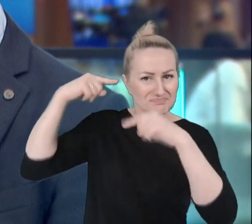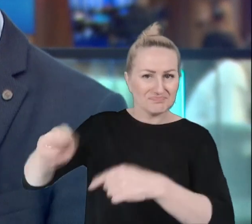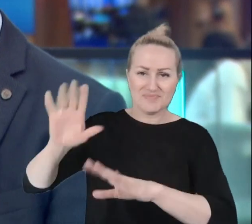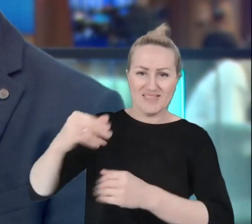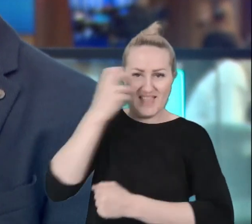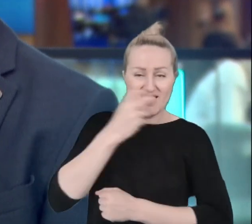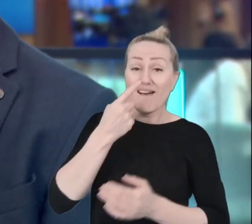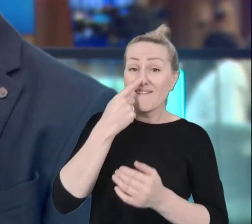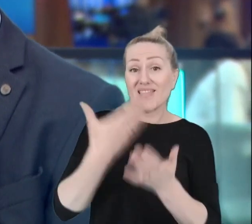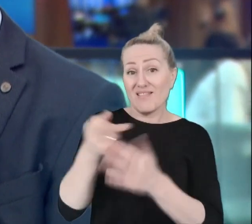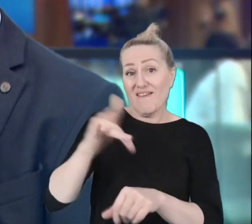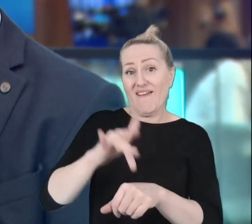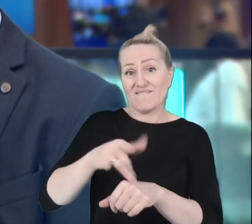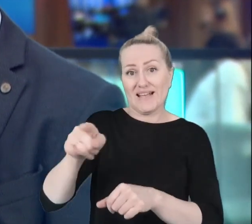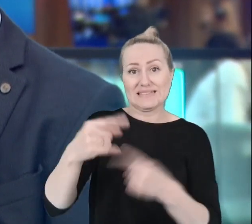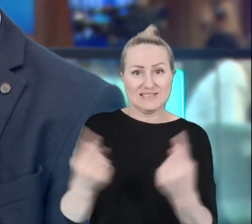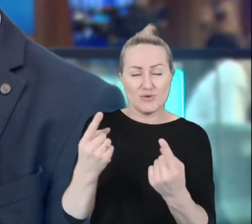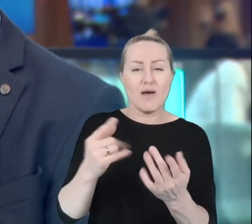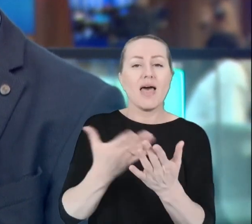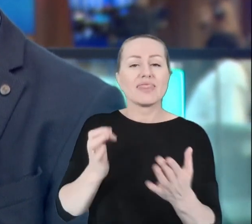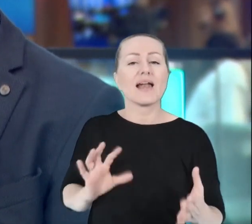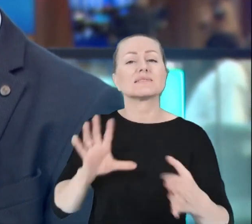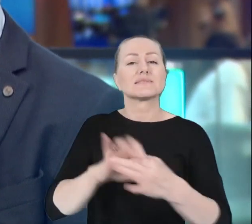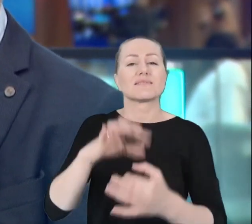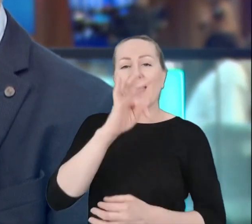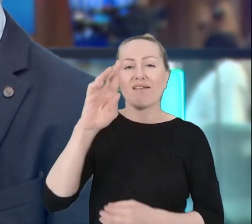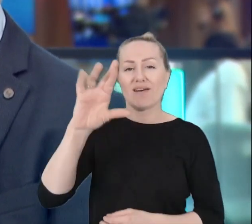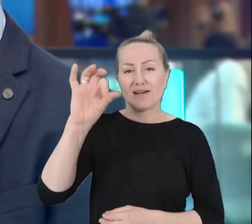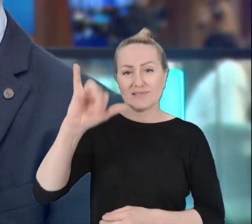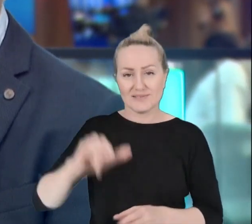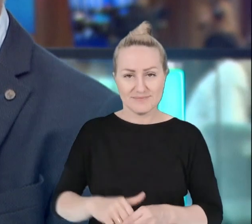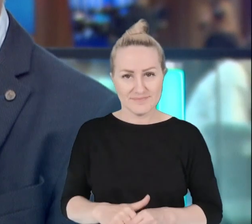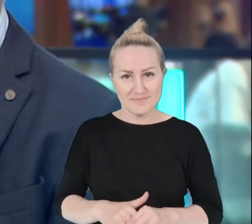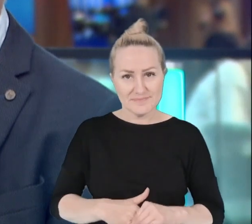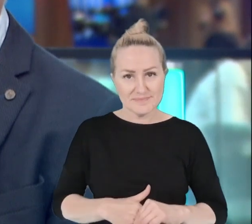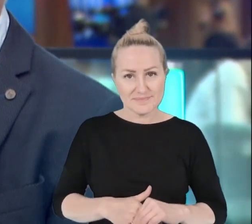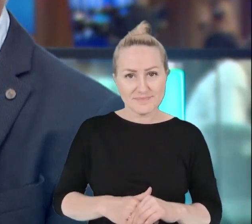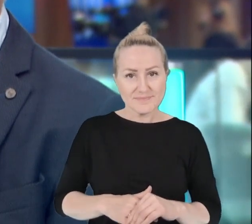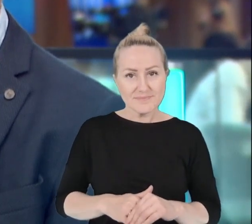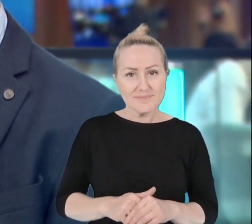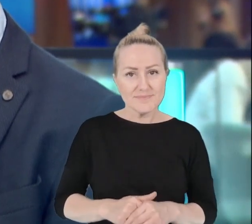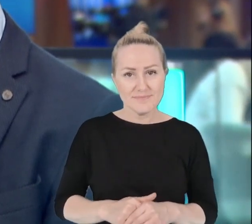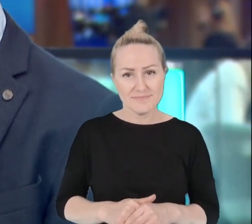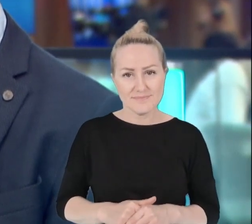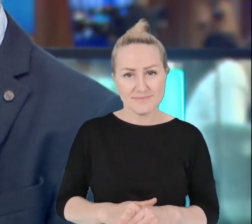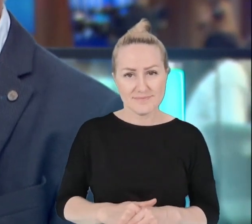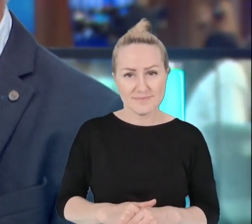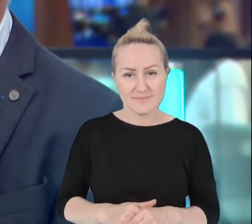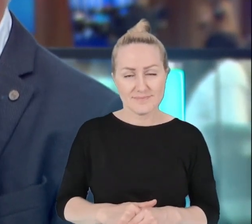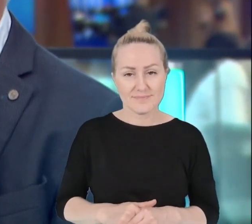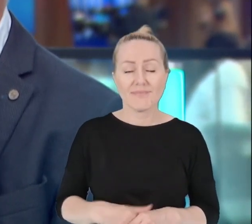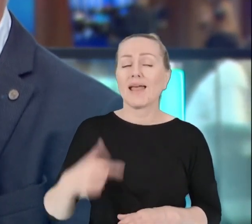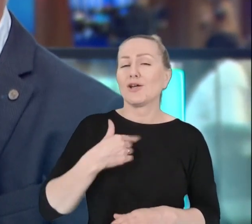Wracając do FRSI, no ja ciągle żyję w takim poczuciu niepewności,